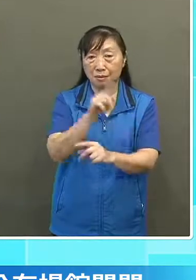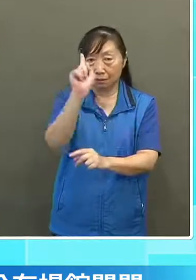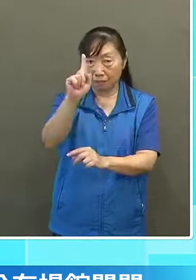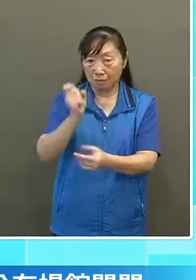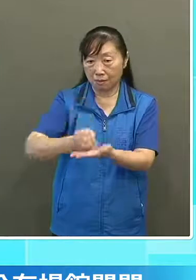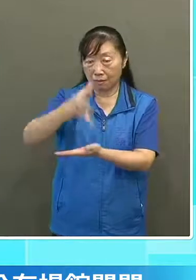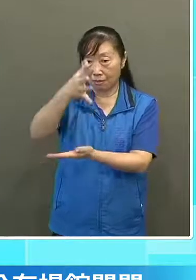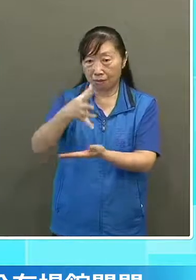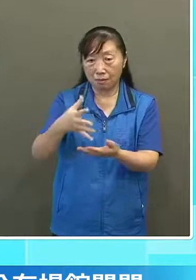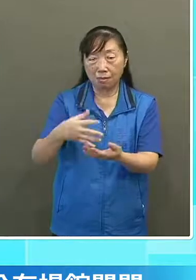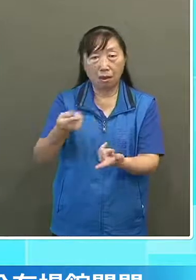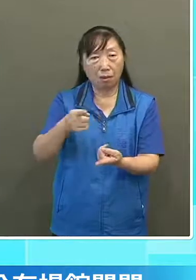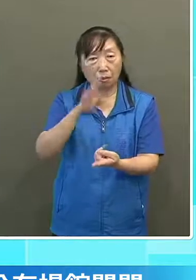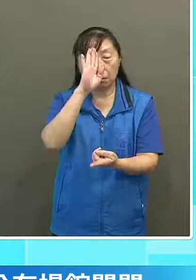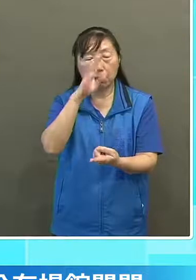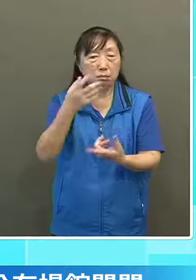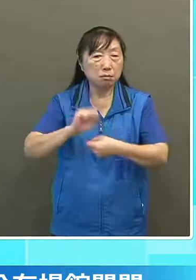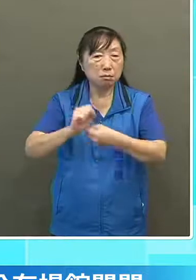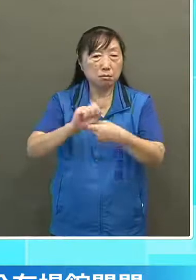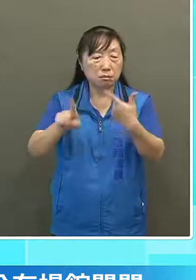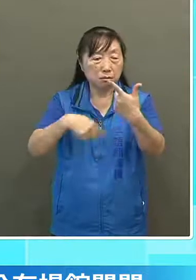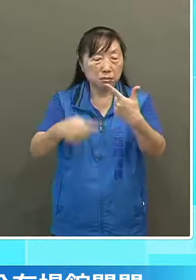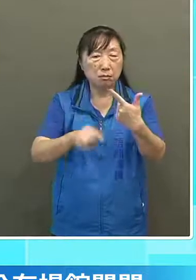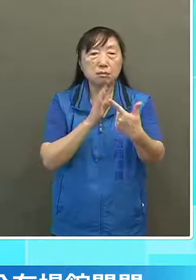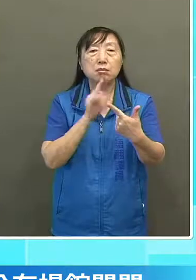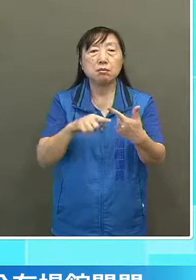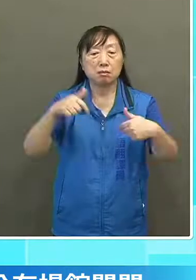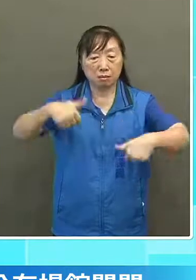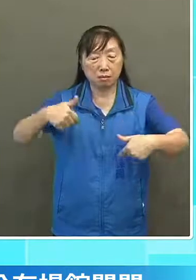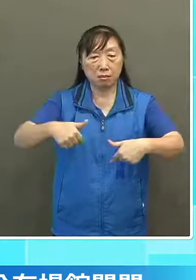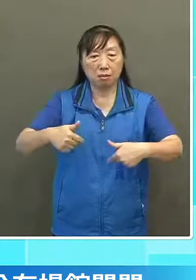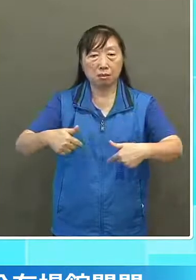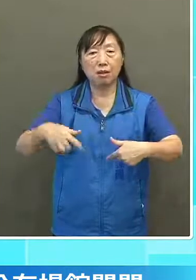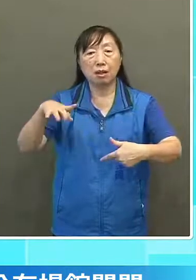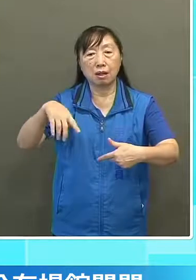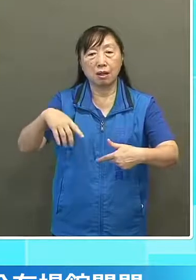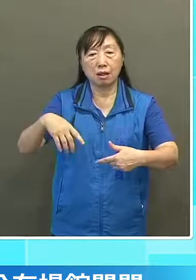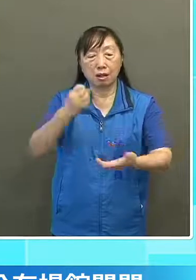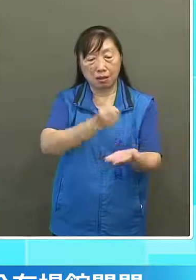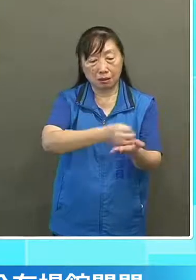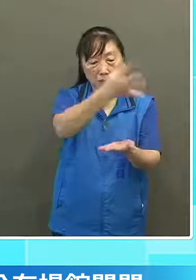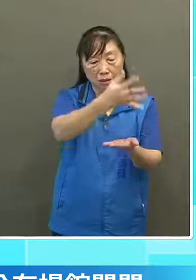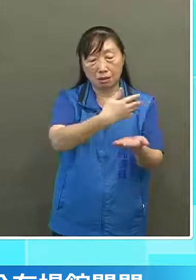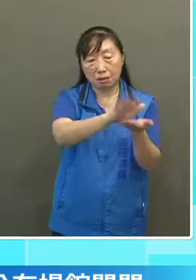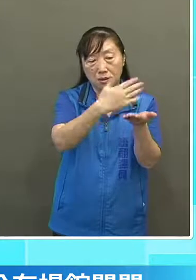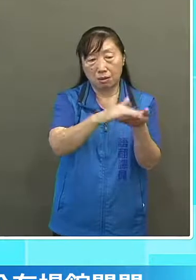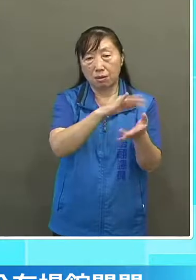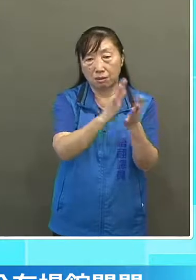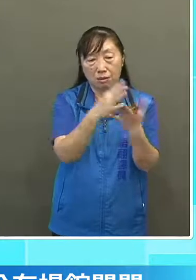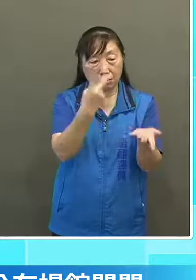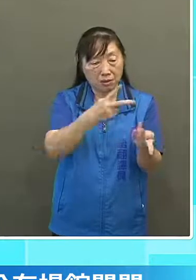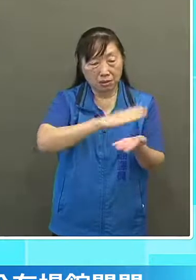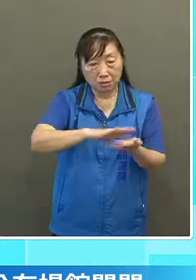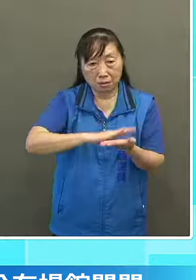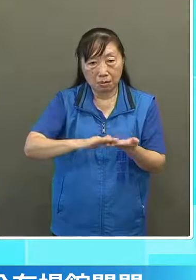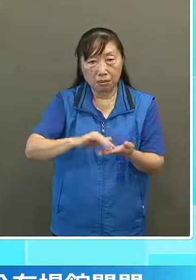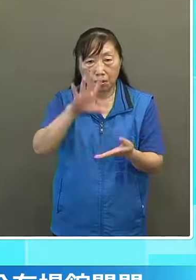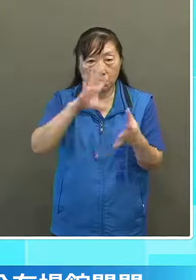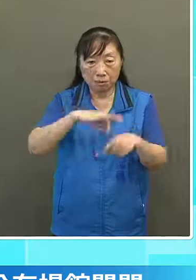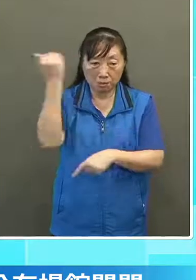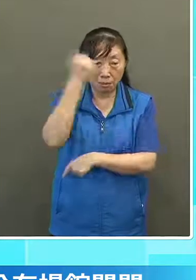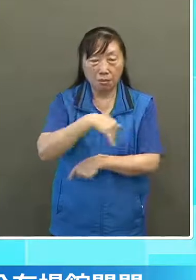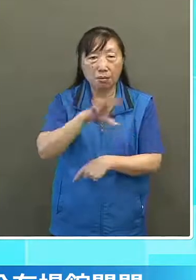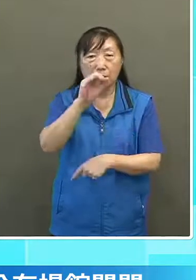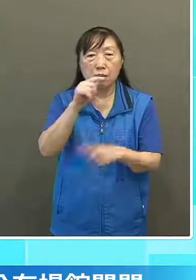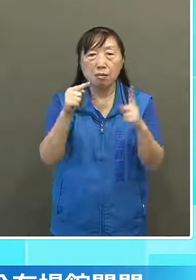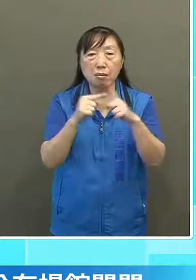发群聚案，那目前累计6人确诊，下午被逼动进行清空。那因为很临时，目前有没有还没有联络得